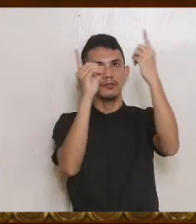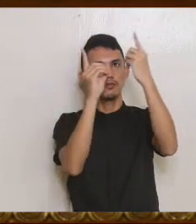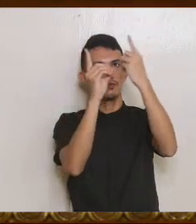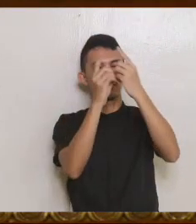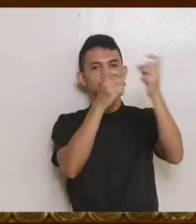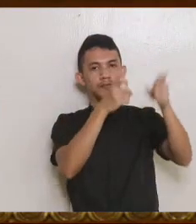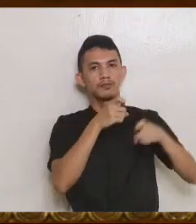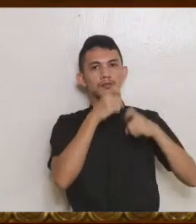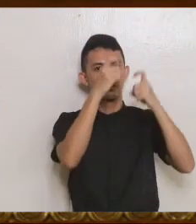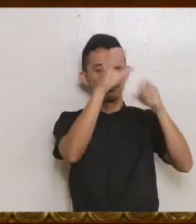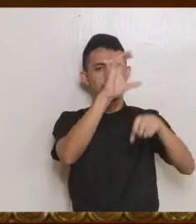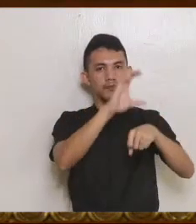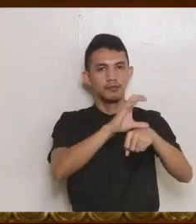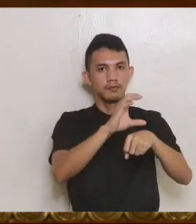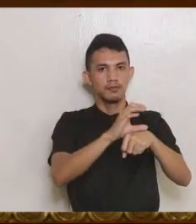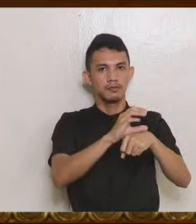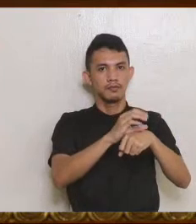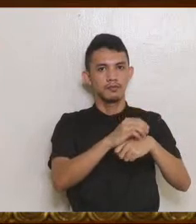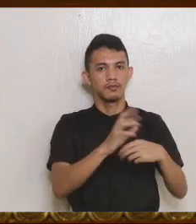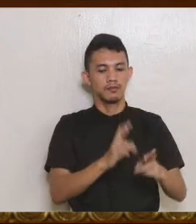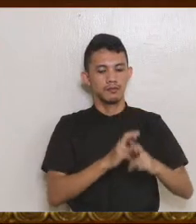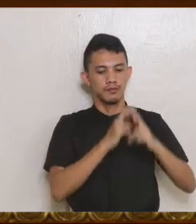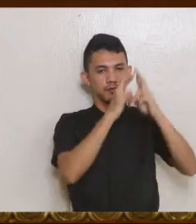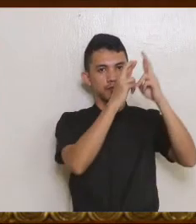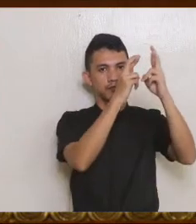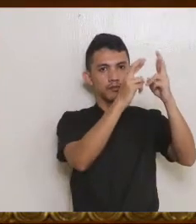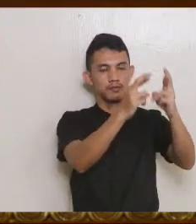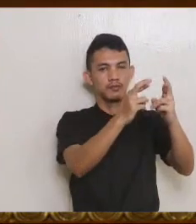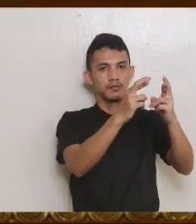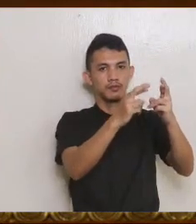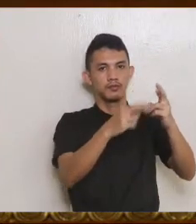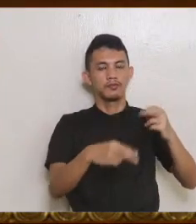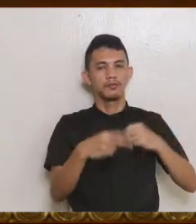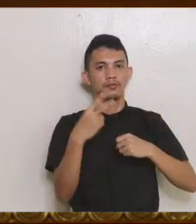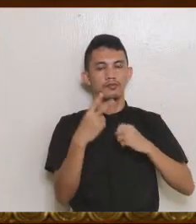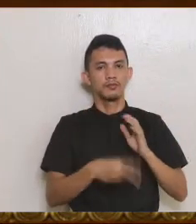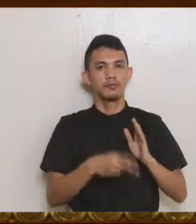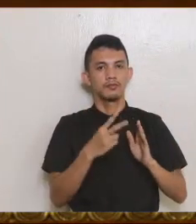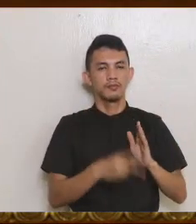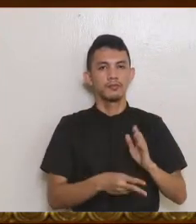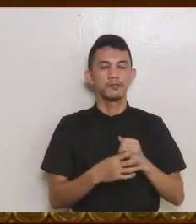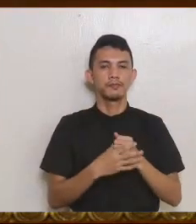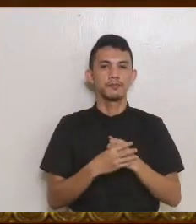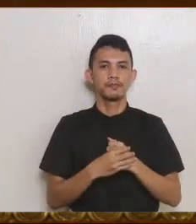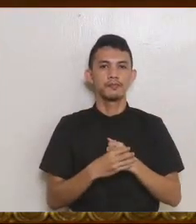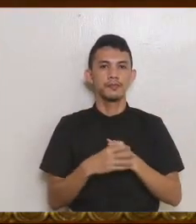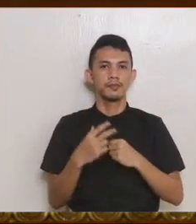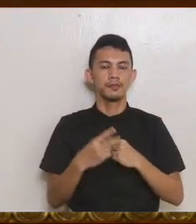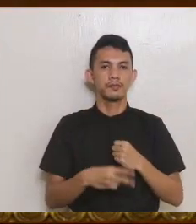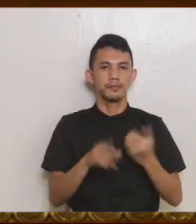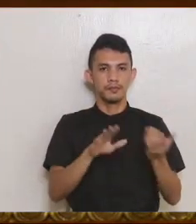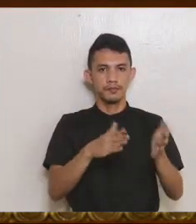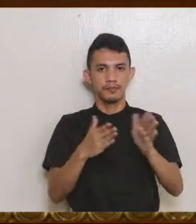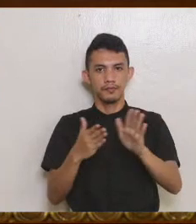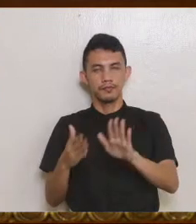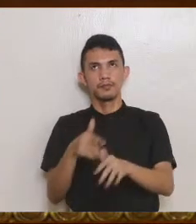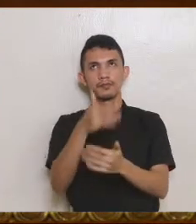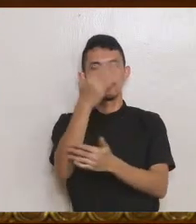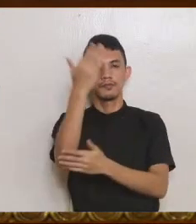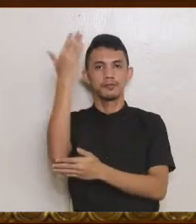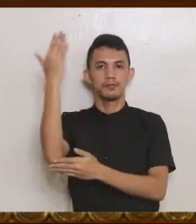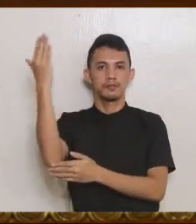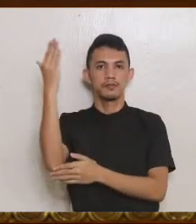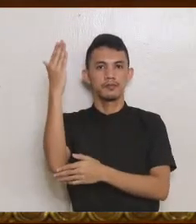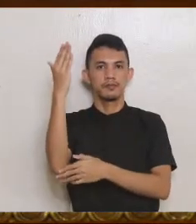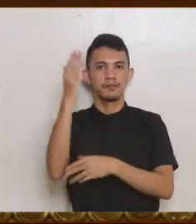simbahan, dawata kining biktima kansang kamatayon na kapahuli kanamo nganha kanimo. Amahan, itugot nga